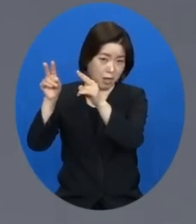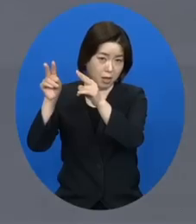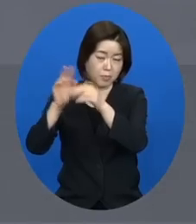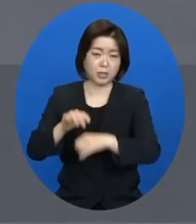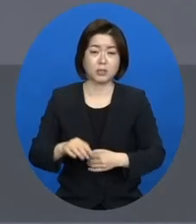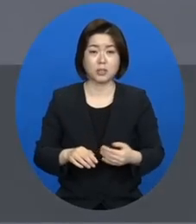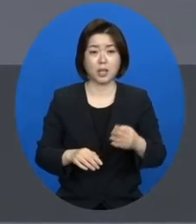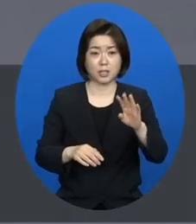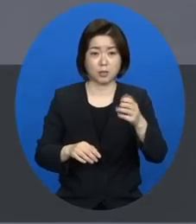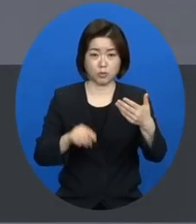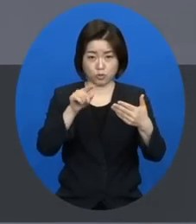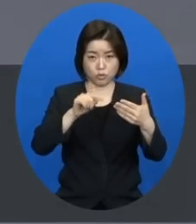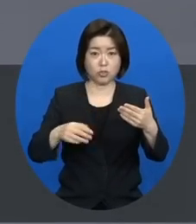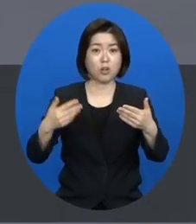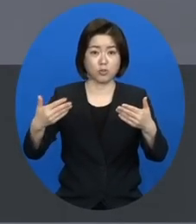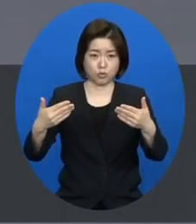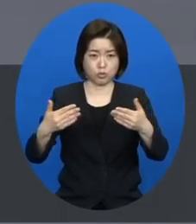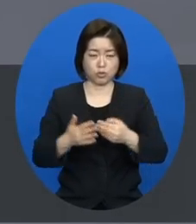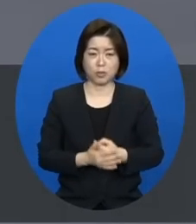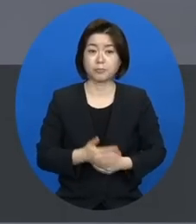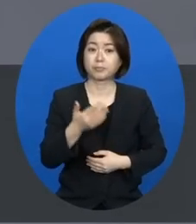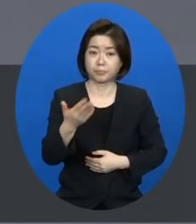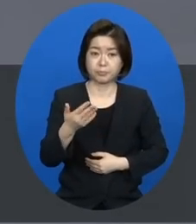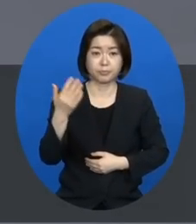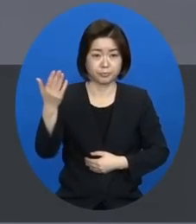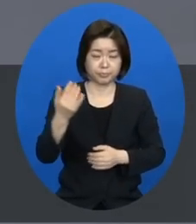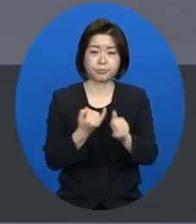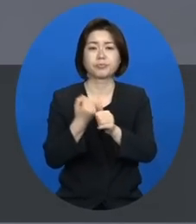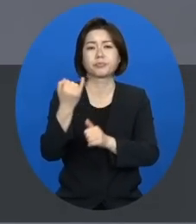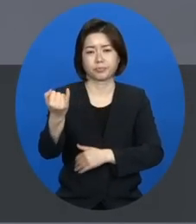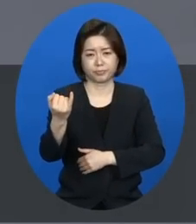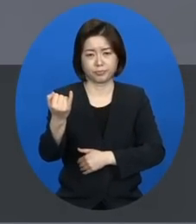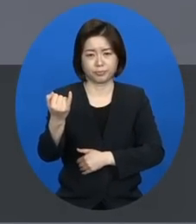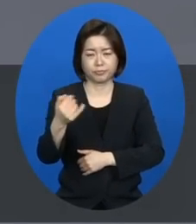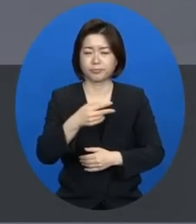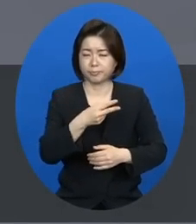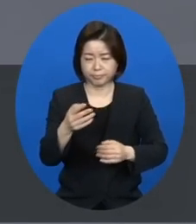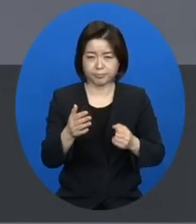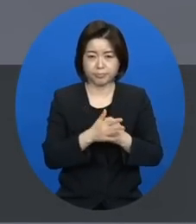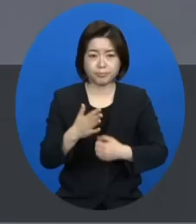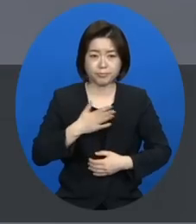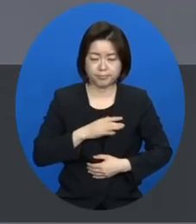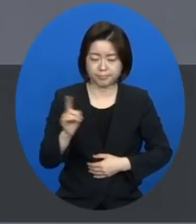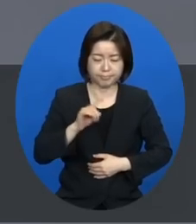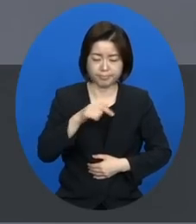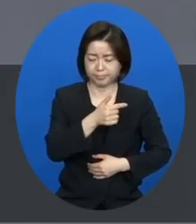9절 말씀입니다. 우리 함께 읽겠습니다. 당신은 그의 아내임이라 그런즉 내가